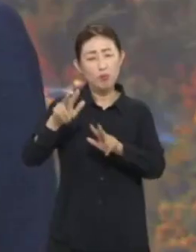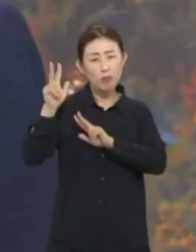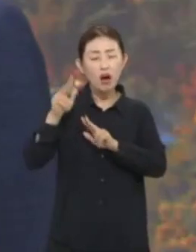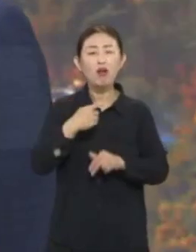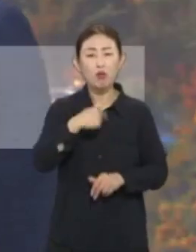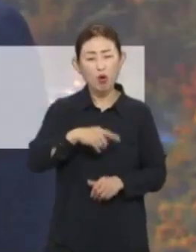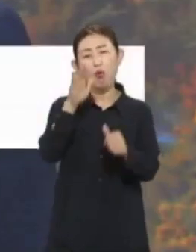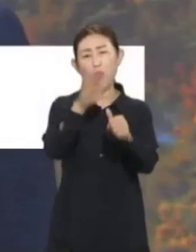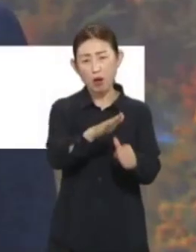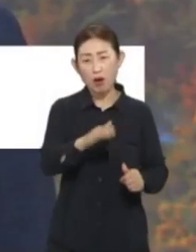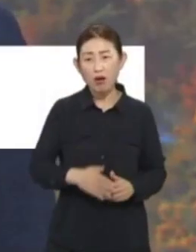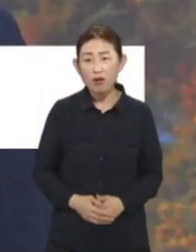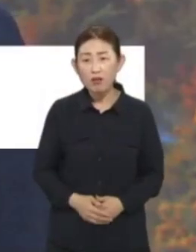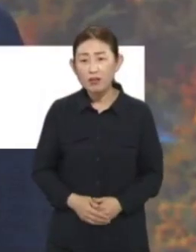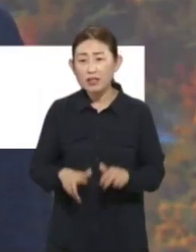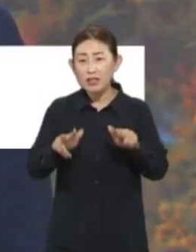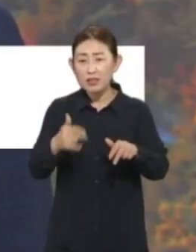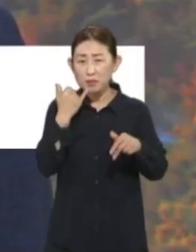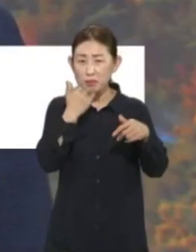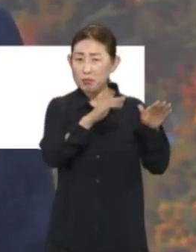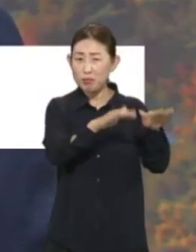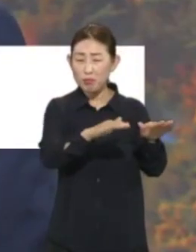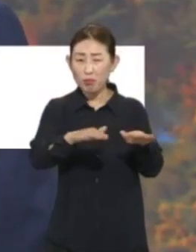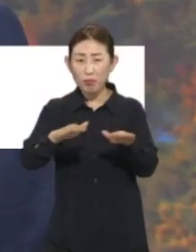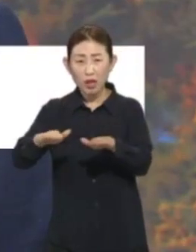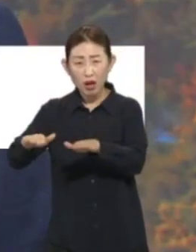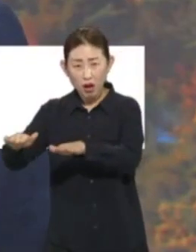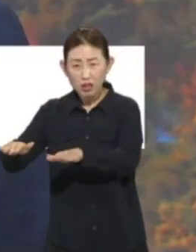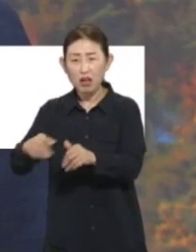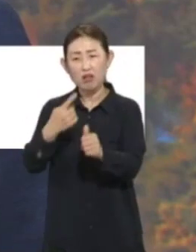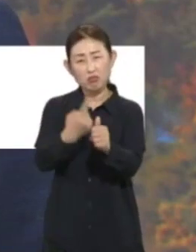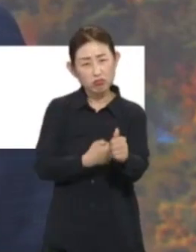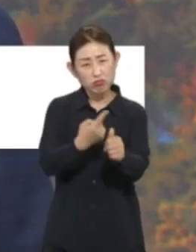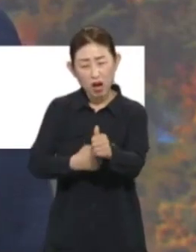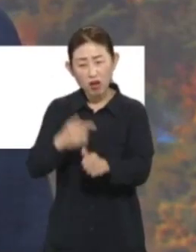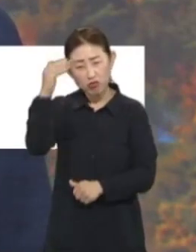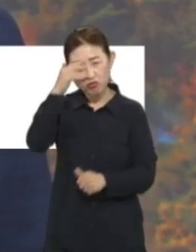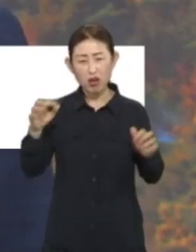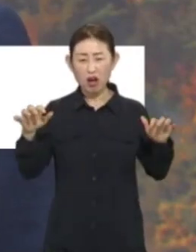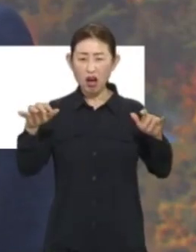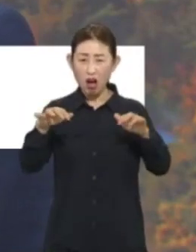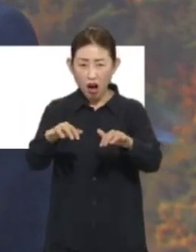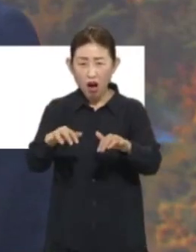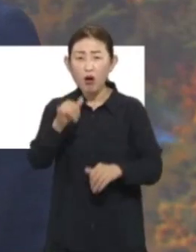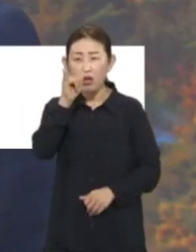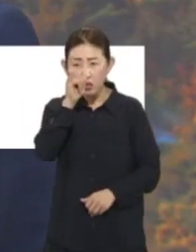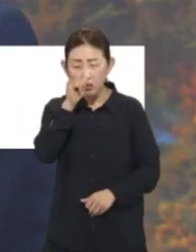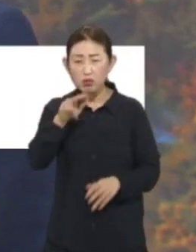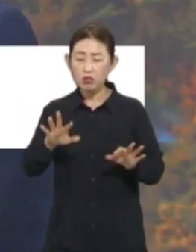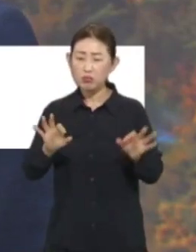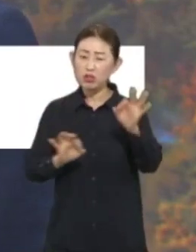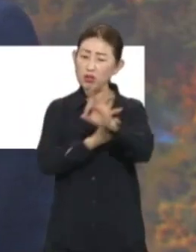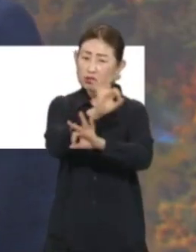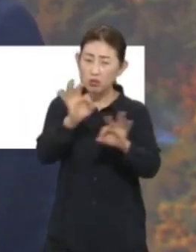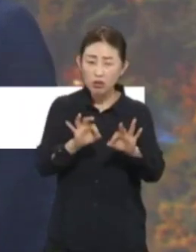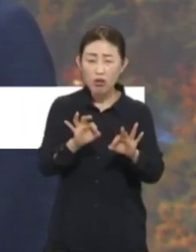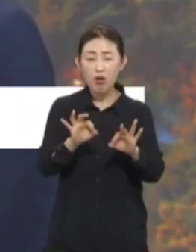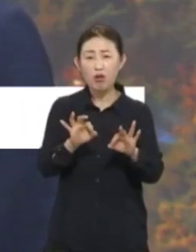가로림만은 자연적인 생태 관광명소 아니겠습니까? 일반적인 SOC 사업처럼 경제성 논리로